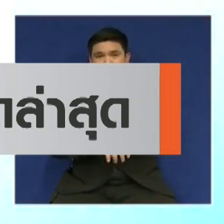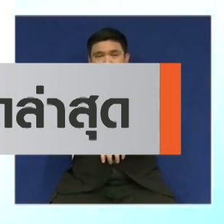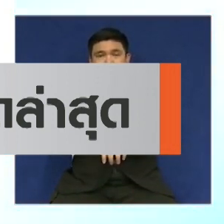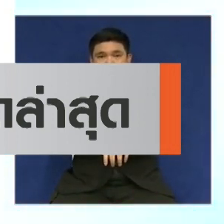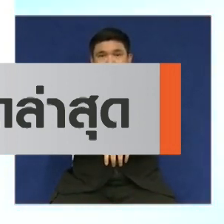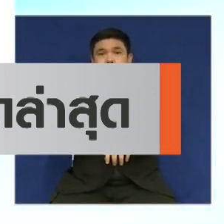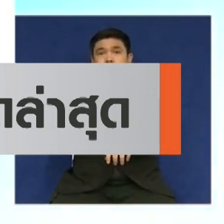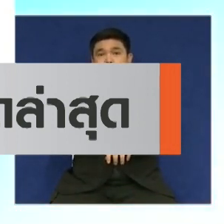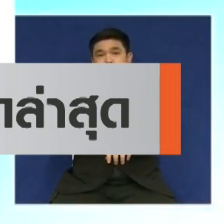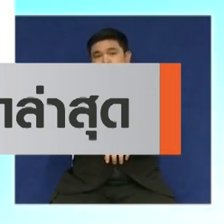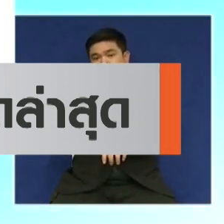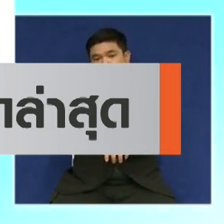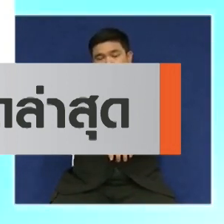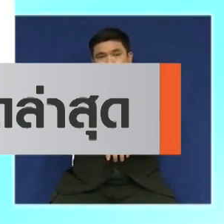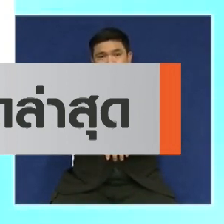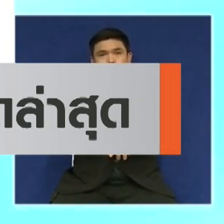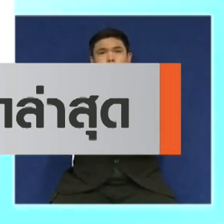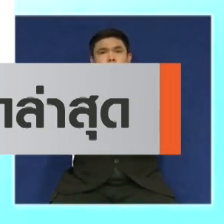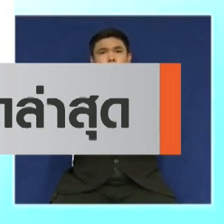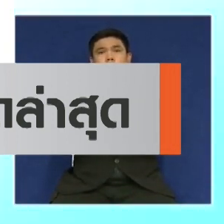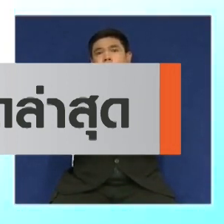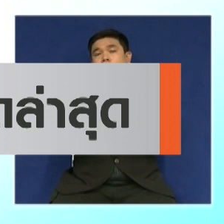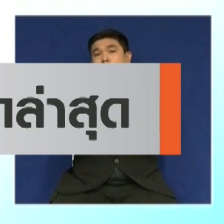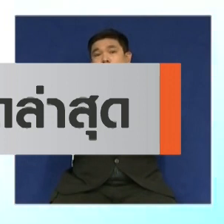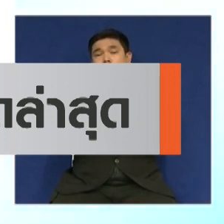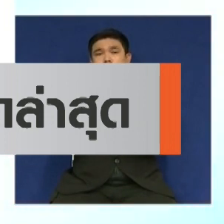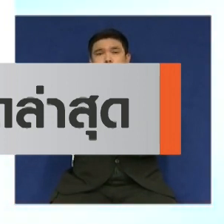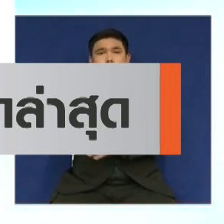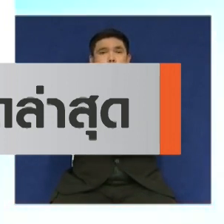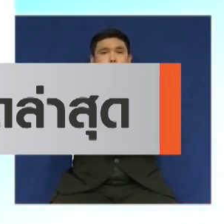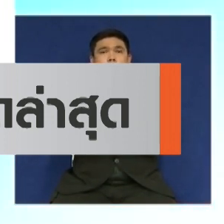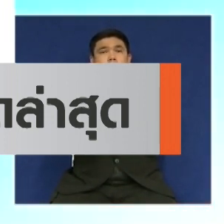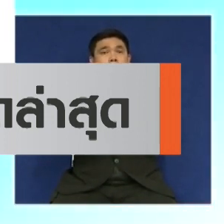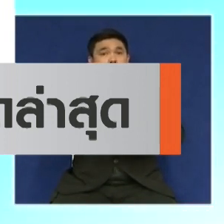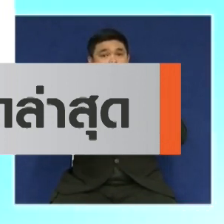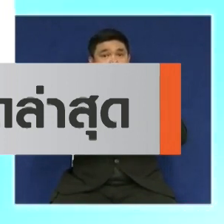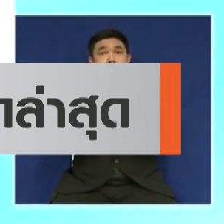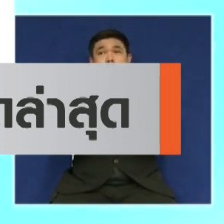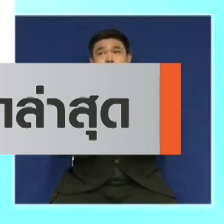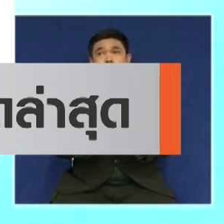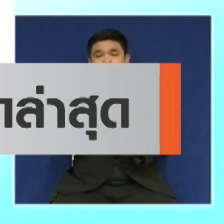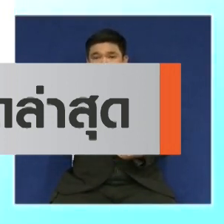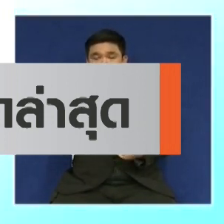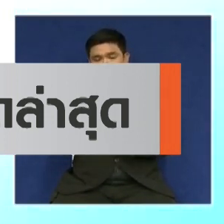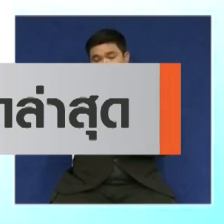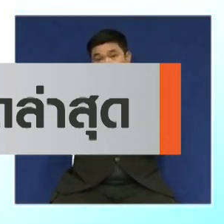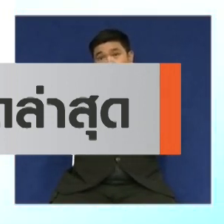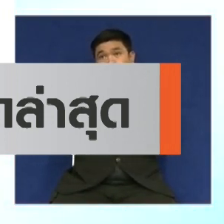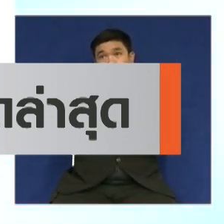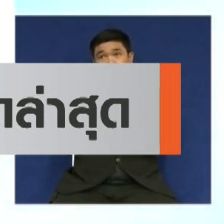บคุมในจุดที่เกิดเหตุก็คือตลาดกลางค้ากุ้งซึ่งในภาพนี้ก็จะเห็นว่าเป็นพื้น